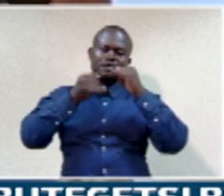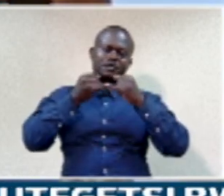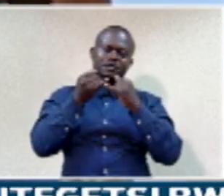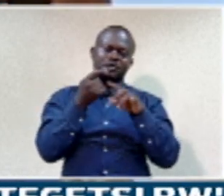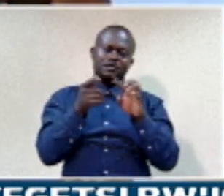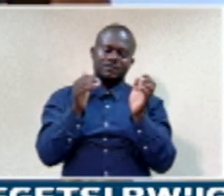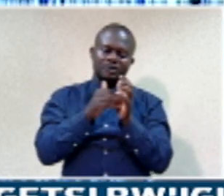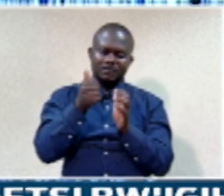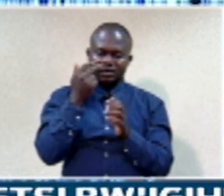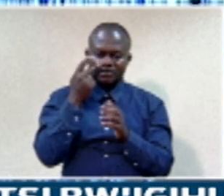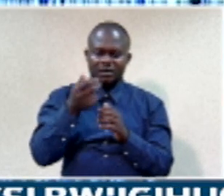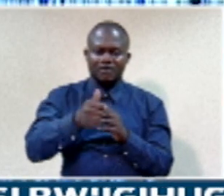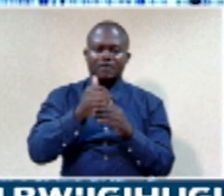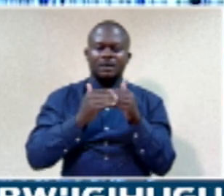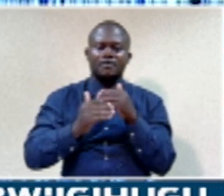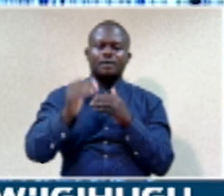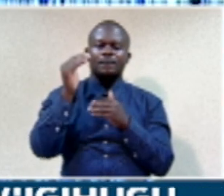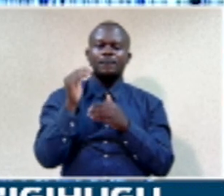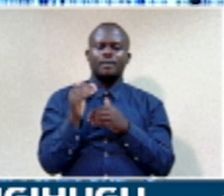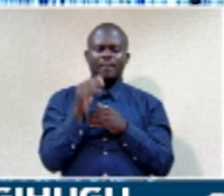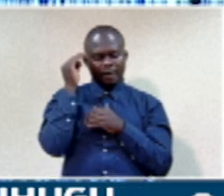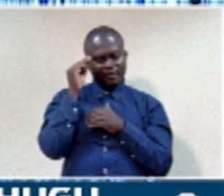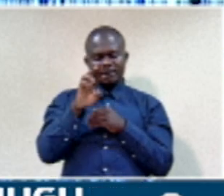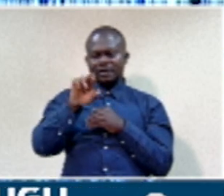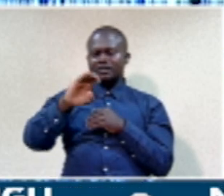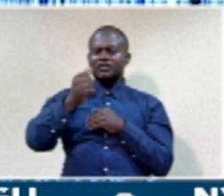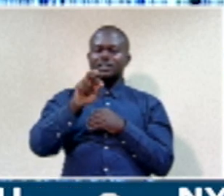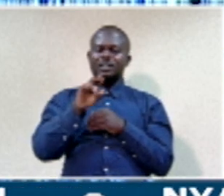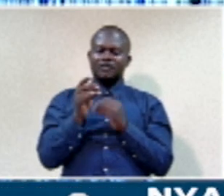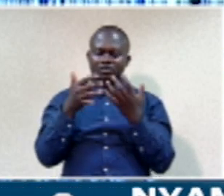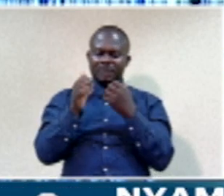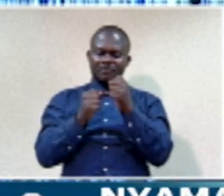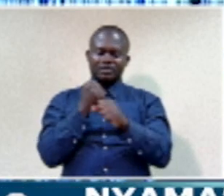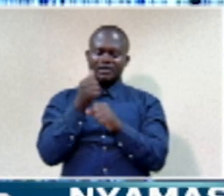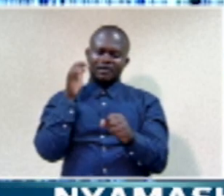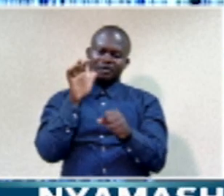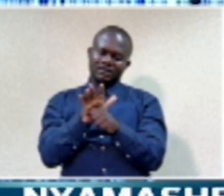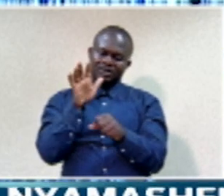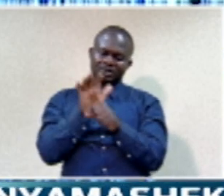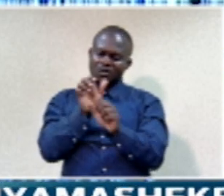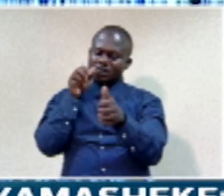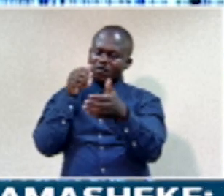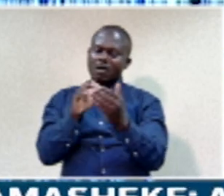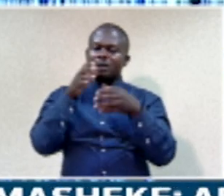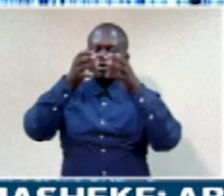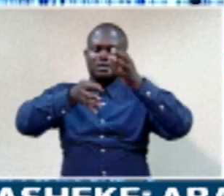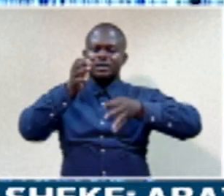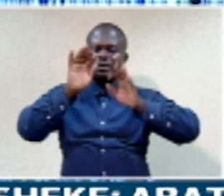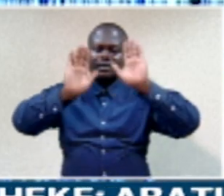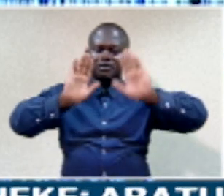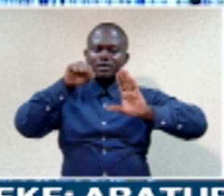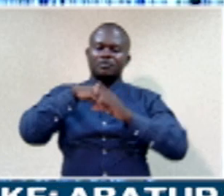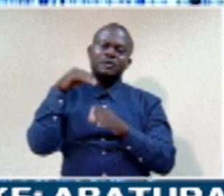nibwo bureba ibikurikiyeho. Maître Richard Gisagara, umaze imyaka myinshi ukurikirana imanza z'abagize uruhare muri genocide